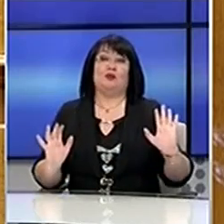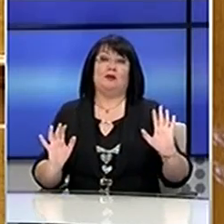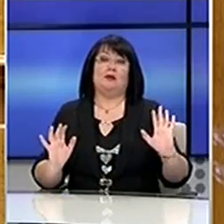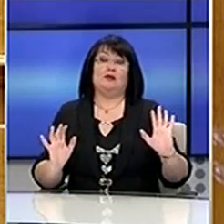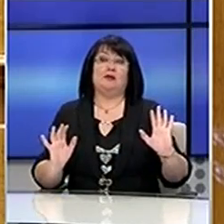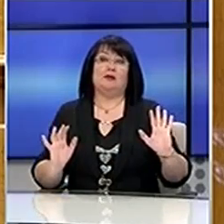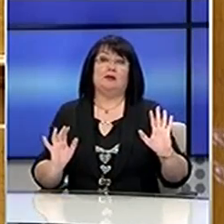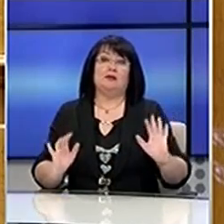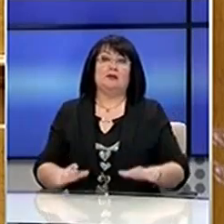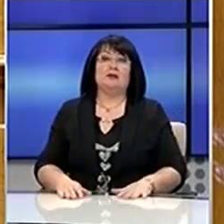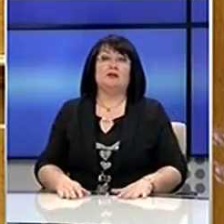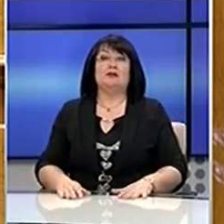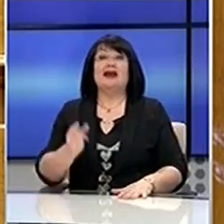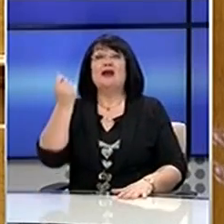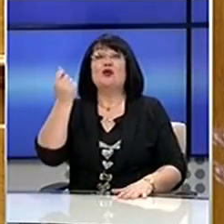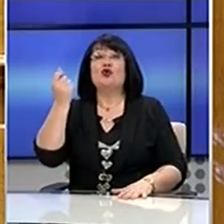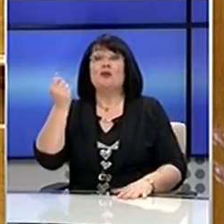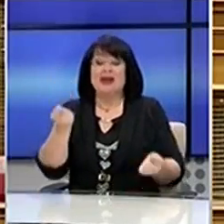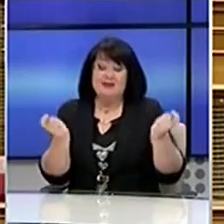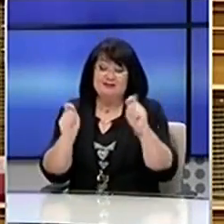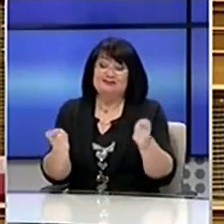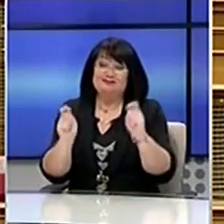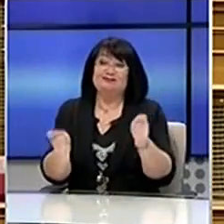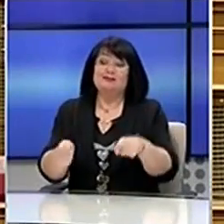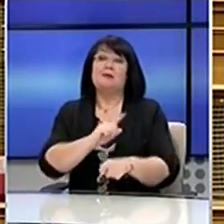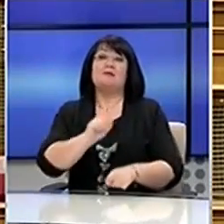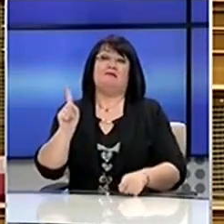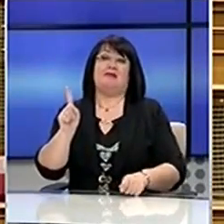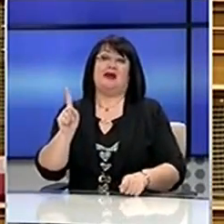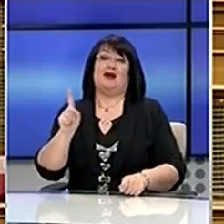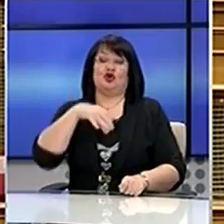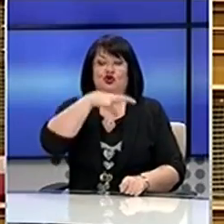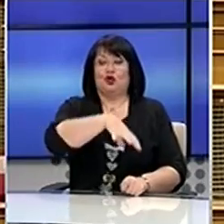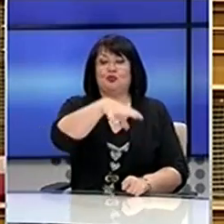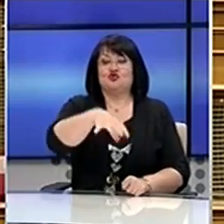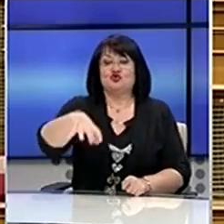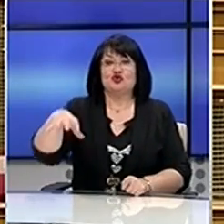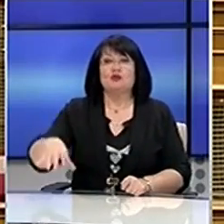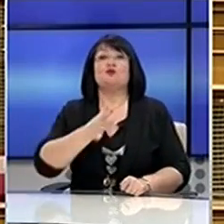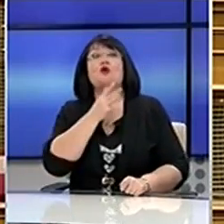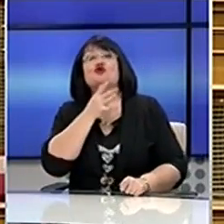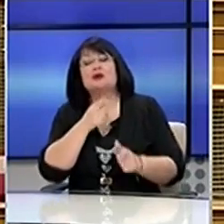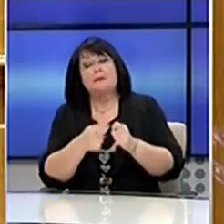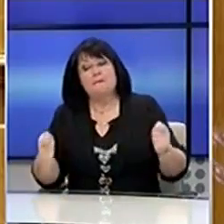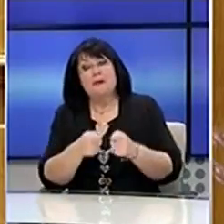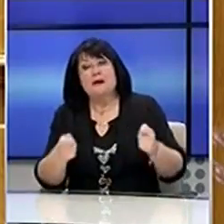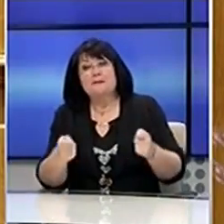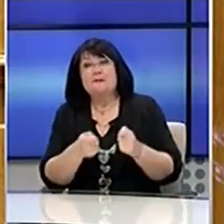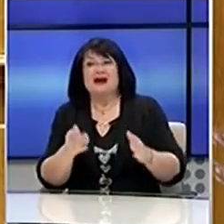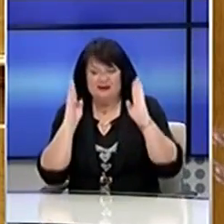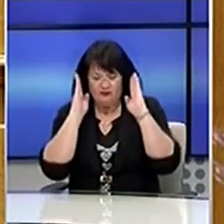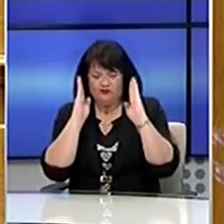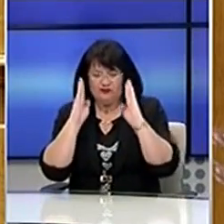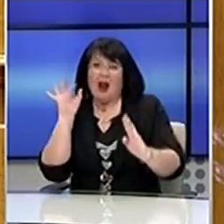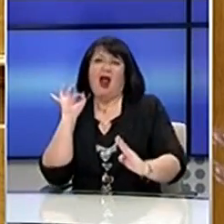Όλοι προσπαθήσαμε να μην παγώσουμε την οικονομική δραστηριότητα. Να πάρουμε τοπικά μέτρα, προσωρινά μέτρα, στοχευμένα